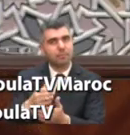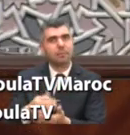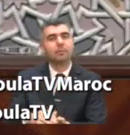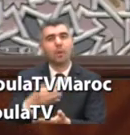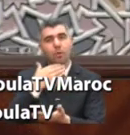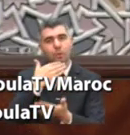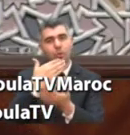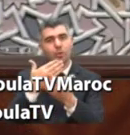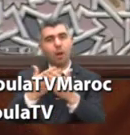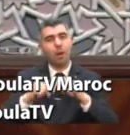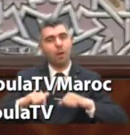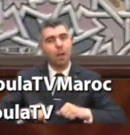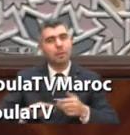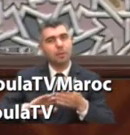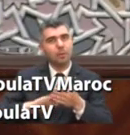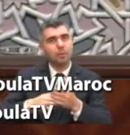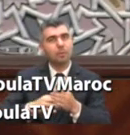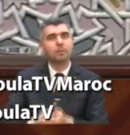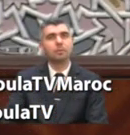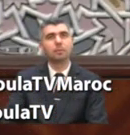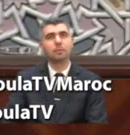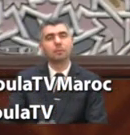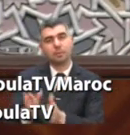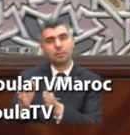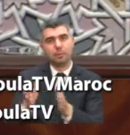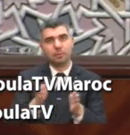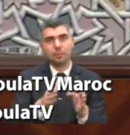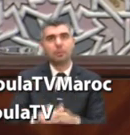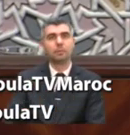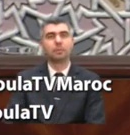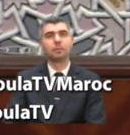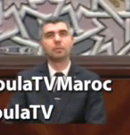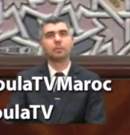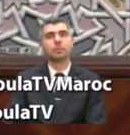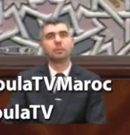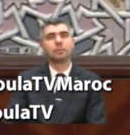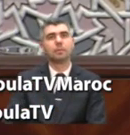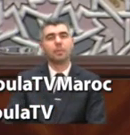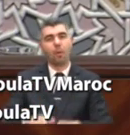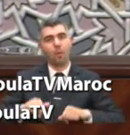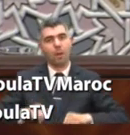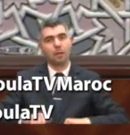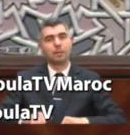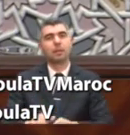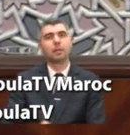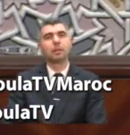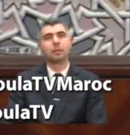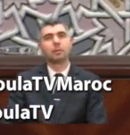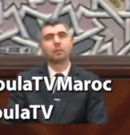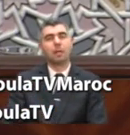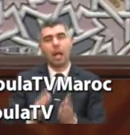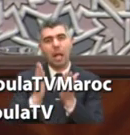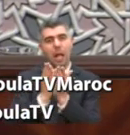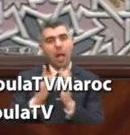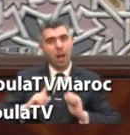السيد الوزير، وشكرا على حسن مساهمتكم في هذه الجلسة. وننتقل إلى القطاع الموالي المتعلق